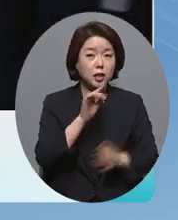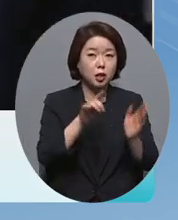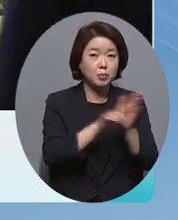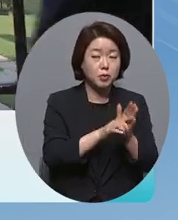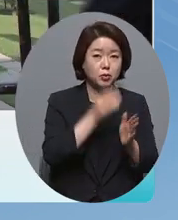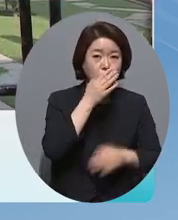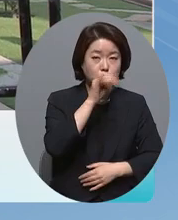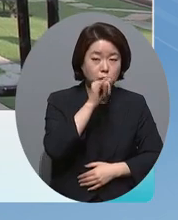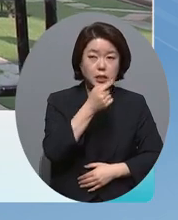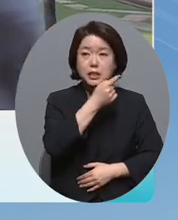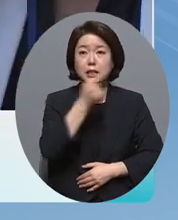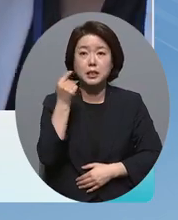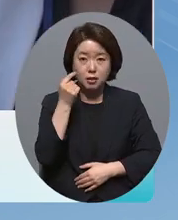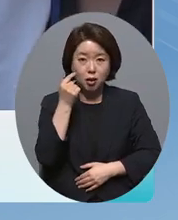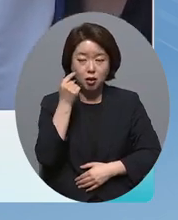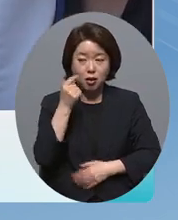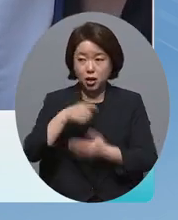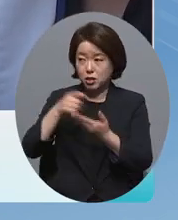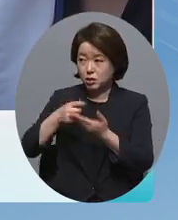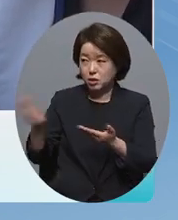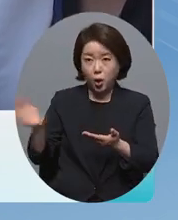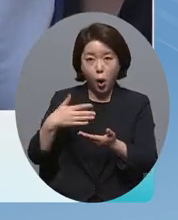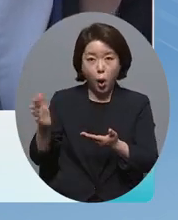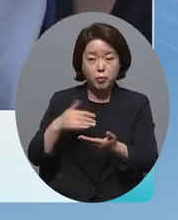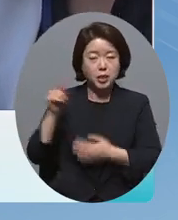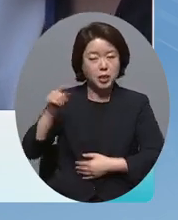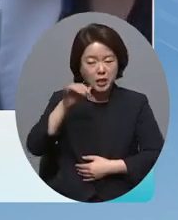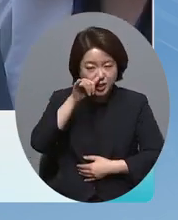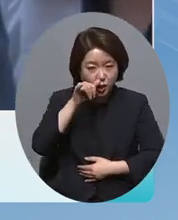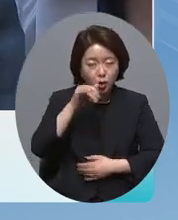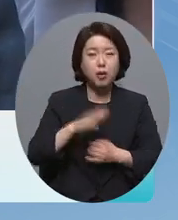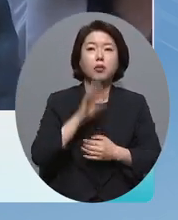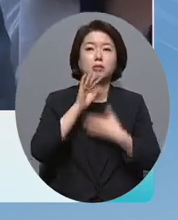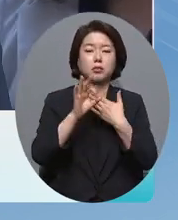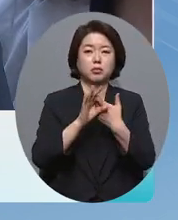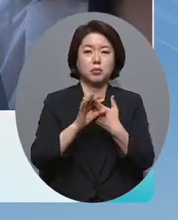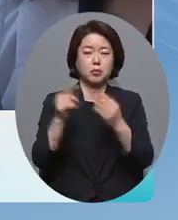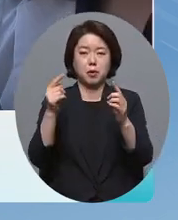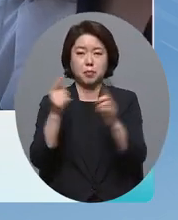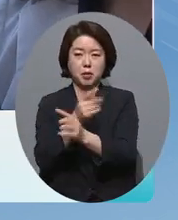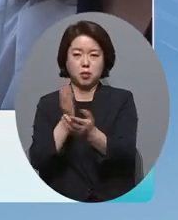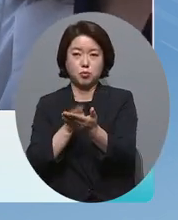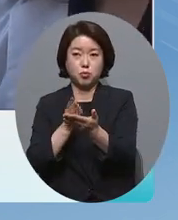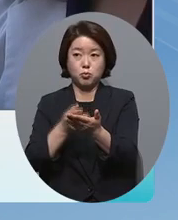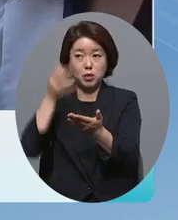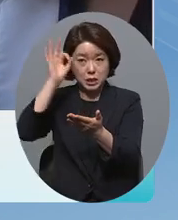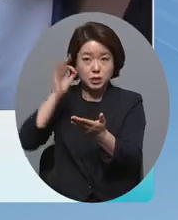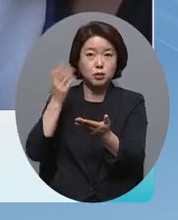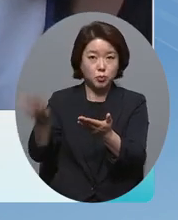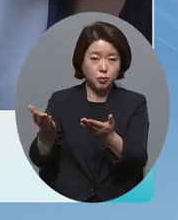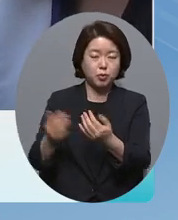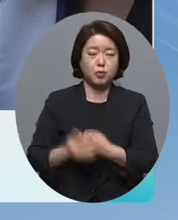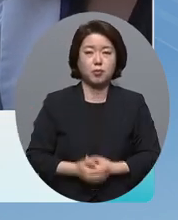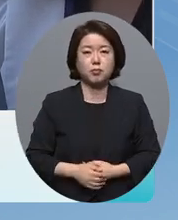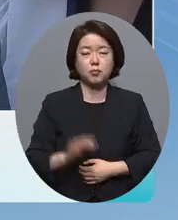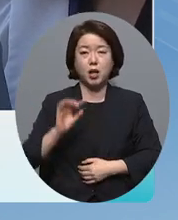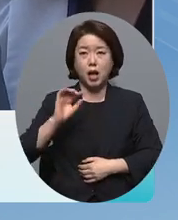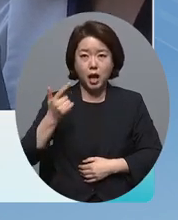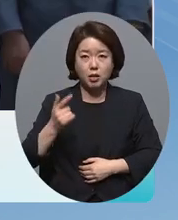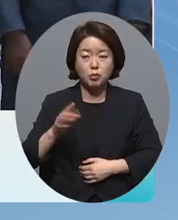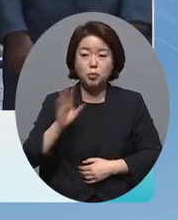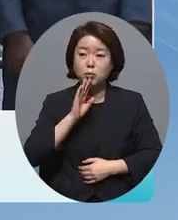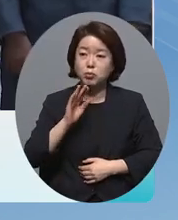믿을만한 어떤 그런 근거 취재에도 별로 없는데도 그런게 있었다라고 하면 정정 보도가 이제 받아들여지고 그렇지 않고 어느 정도